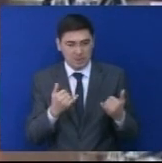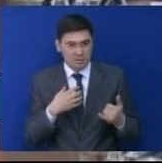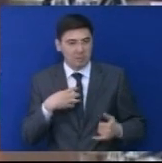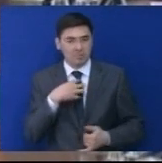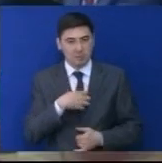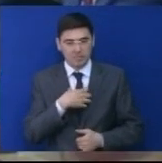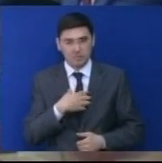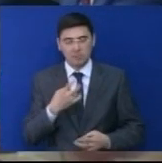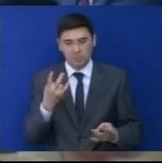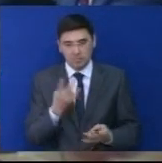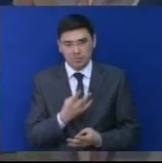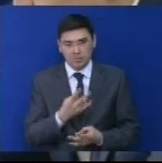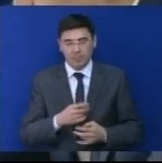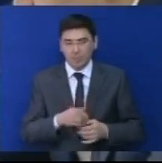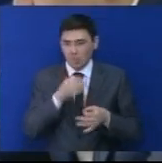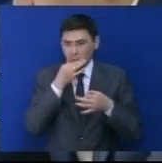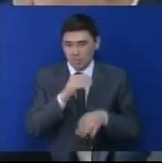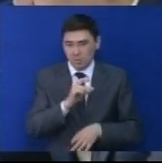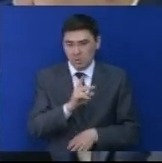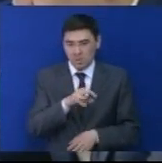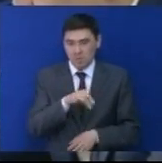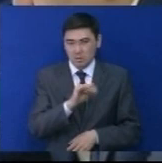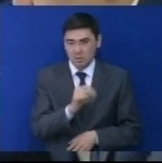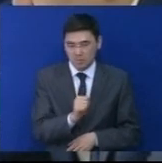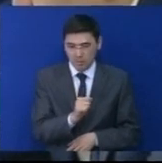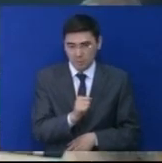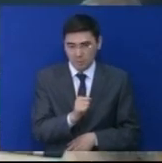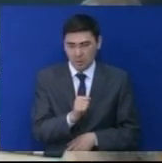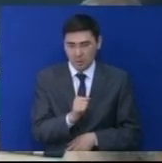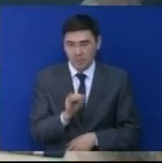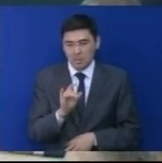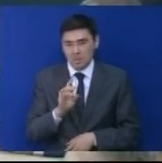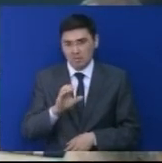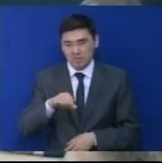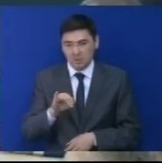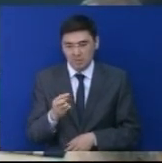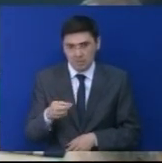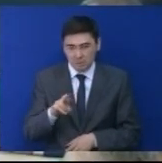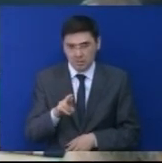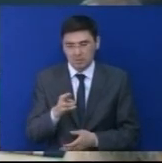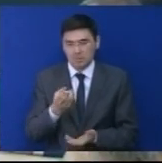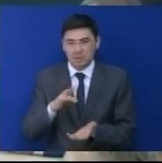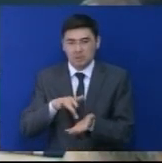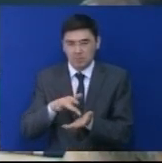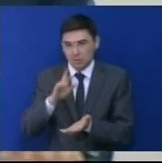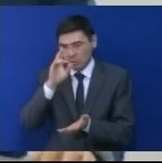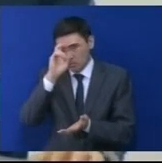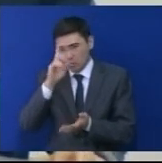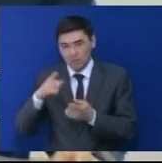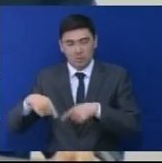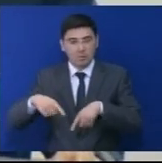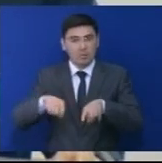задача. Развитие любой экономики напрямую связано с реальными инвестициями. Центральные и местные государственные